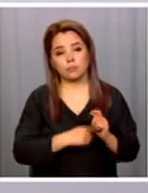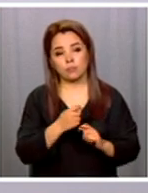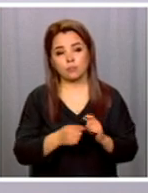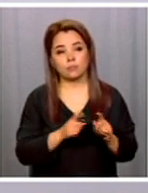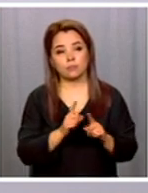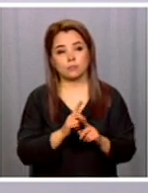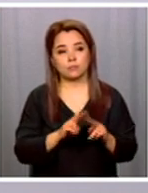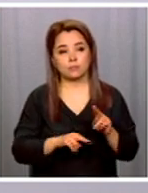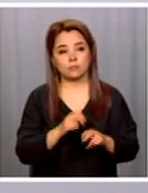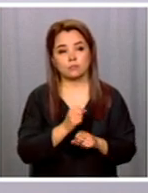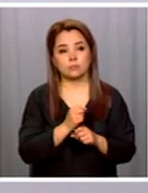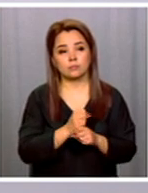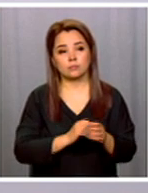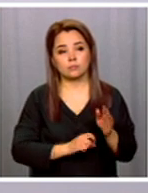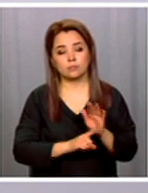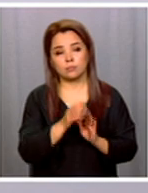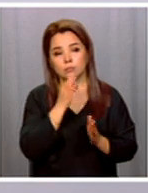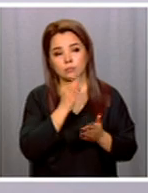айналысады.